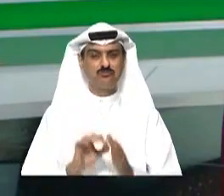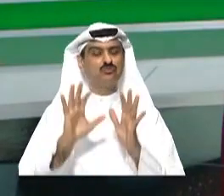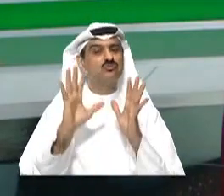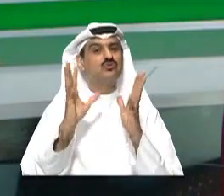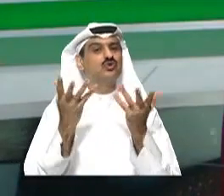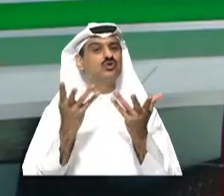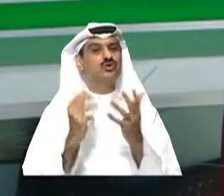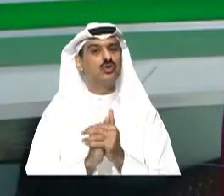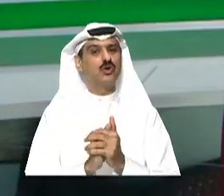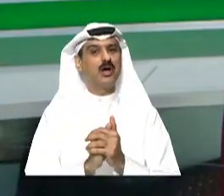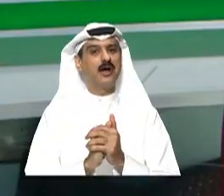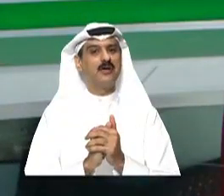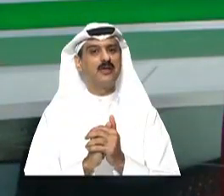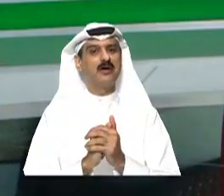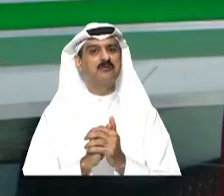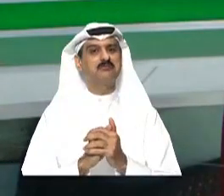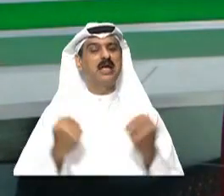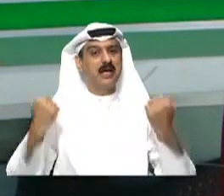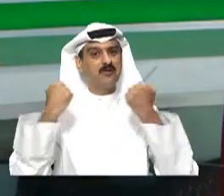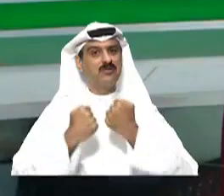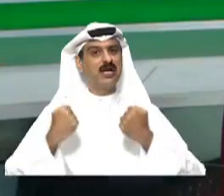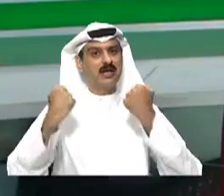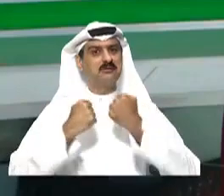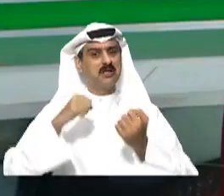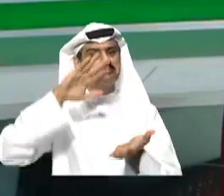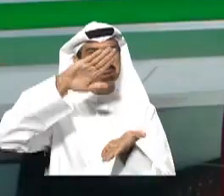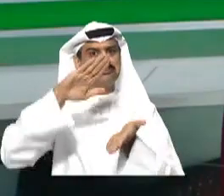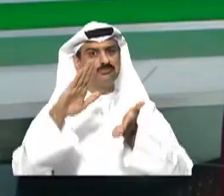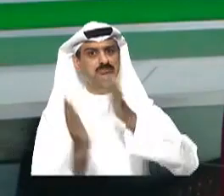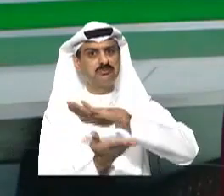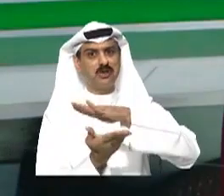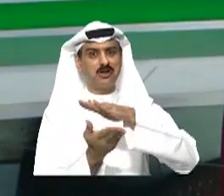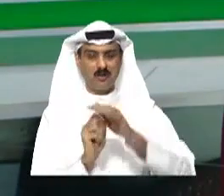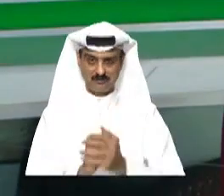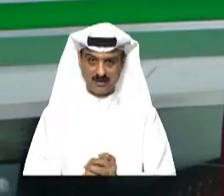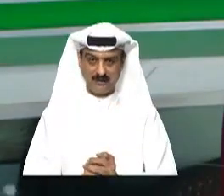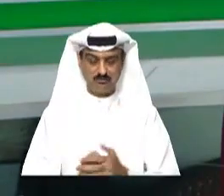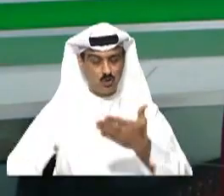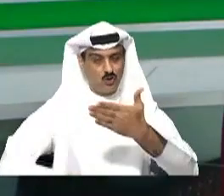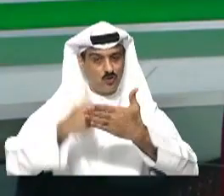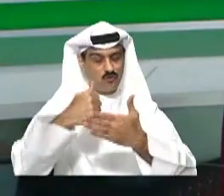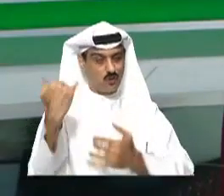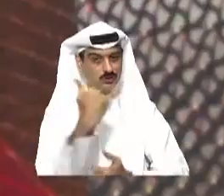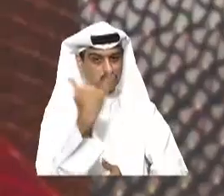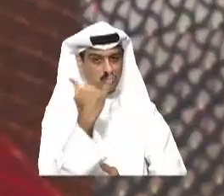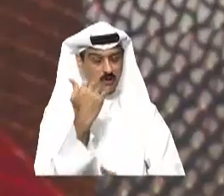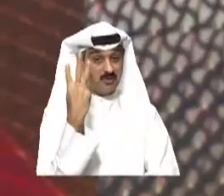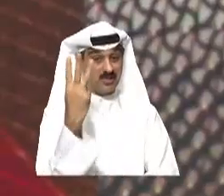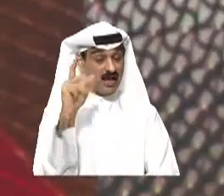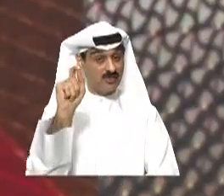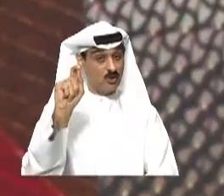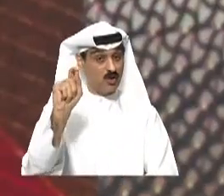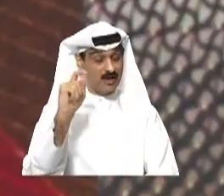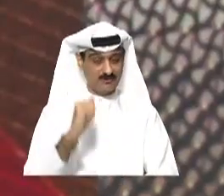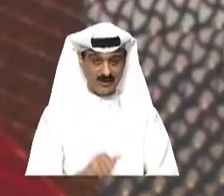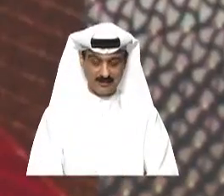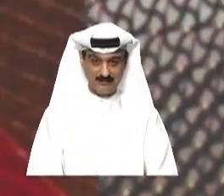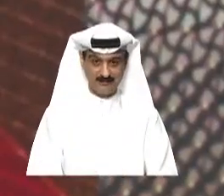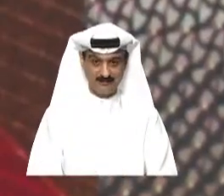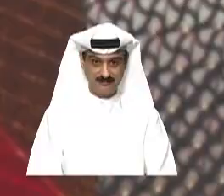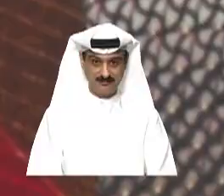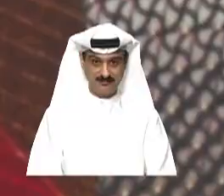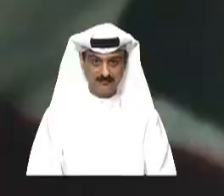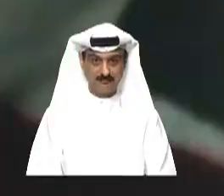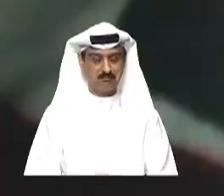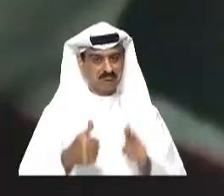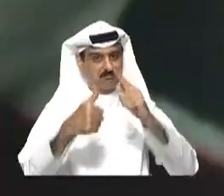ذهنيا نفسيا بدنيا قدر انه يقلب تاخره ويحقق فوز مهم، ثلاث نقاط مهم في المجموعة الثالثة. أولا